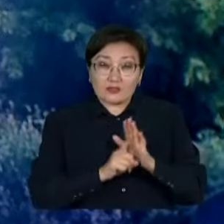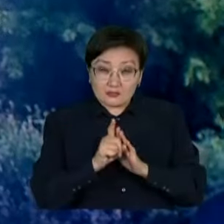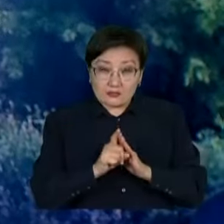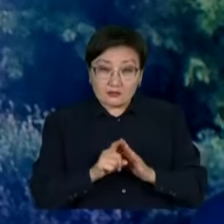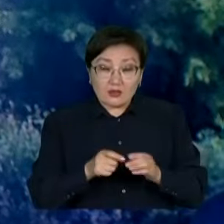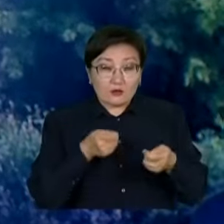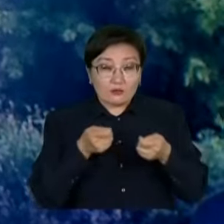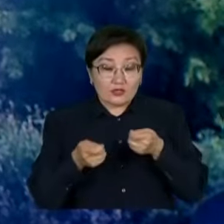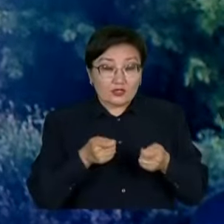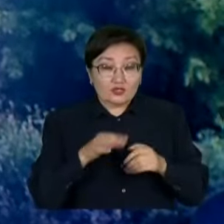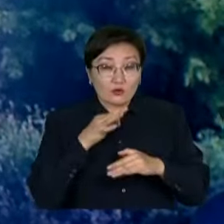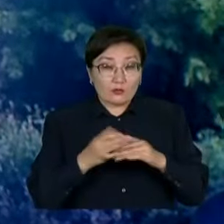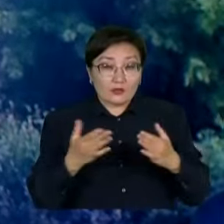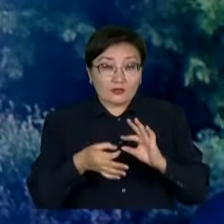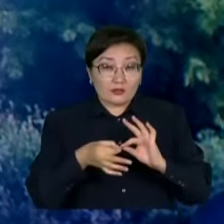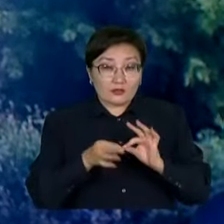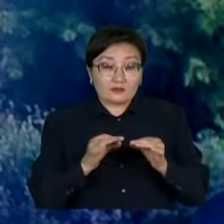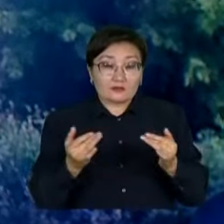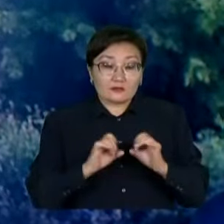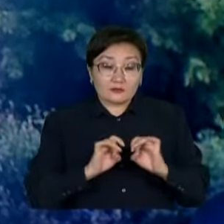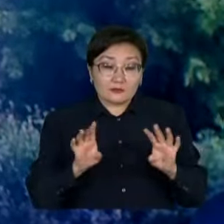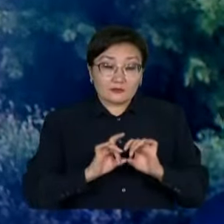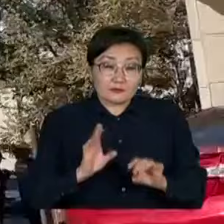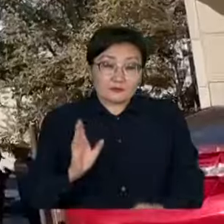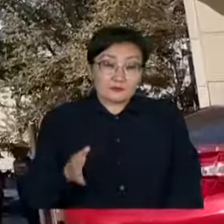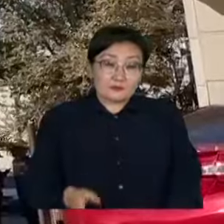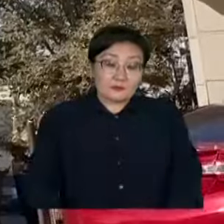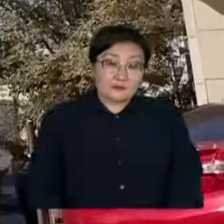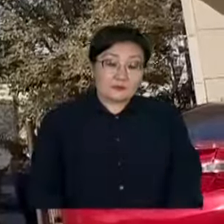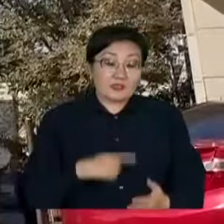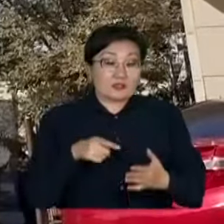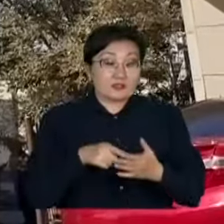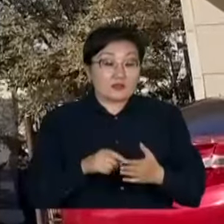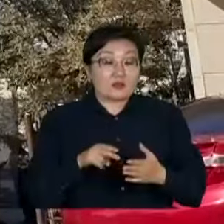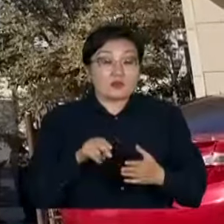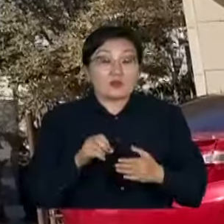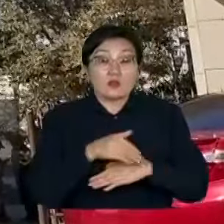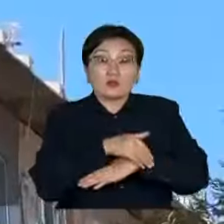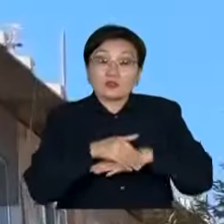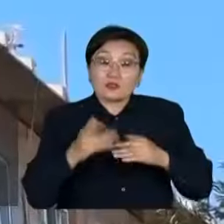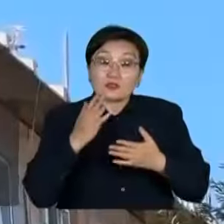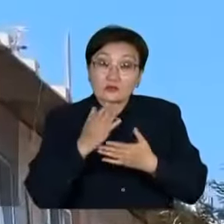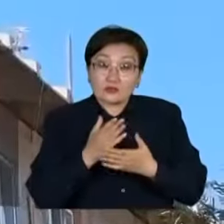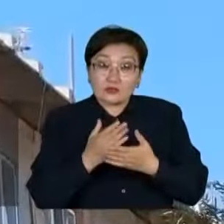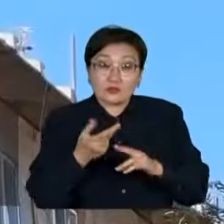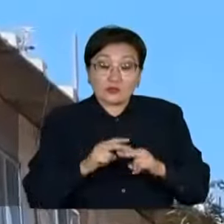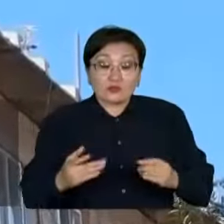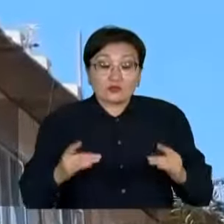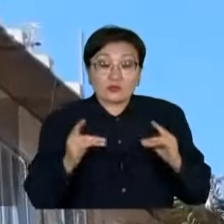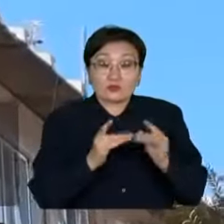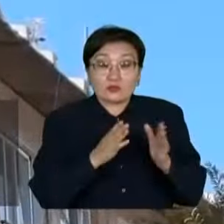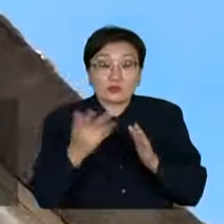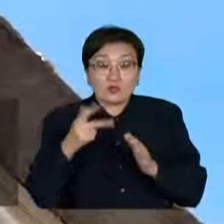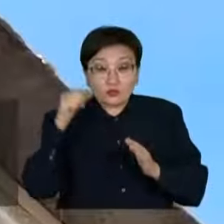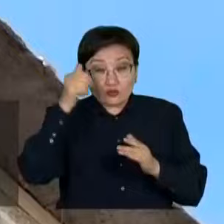не дейді? Мәселенің қандай шешімі бар? Жұлдыз Қайратқызы біліп келді. Қаладағы Владимирский көшесінде орналасқан бұл жатақана осыдан